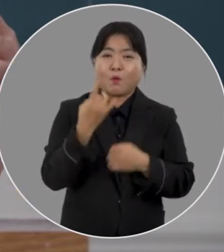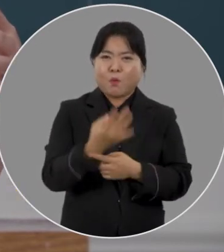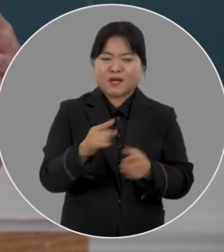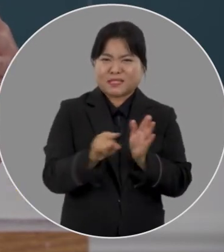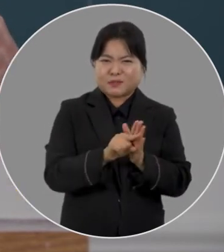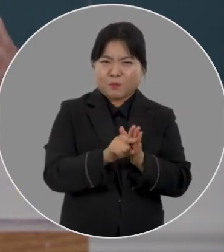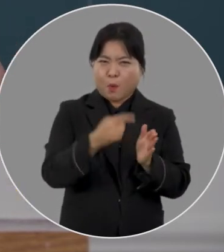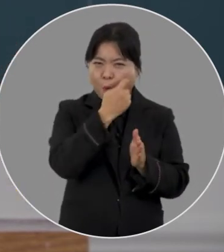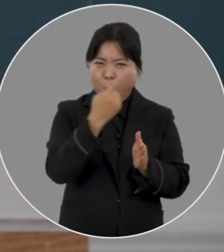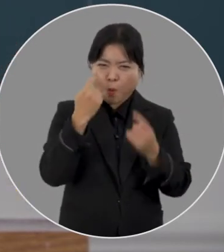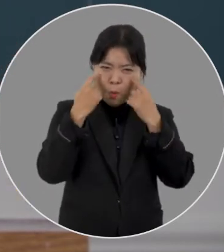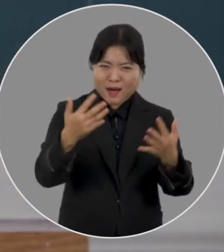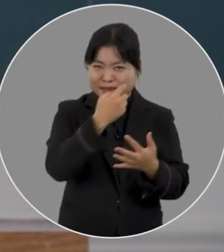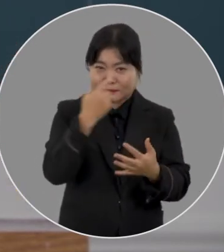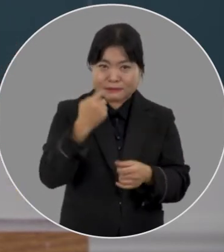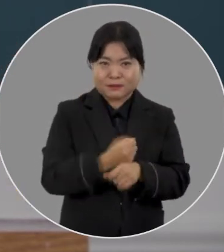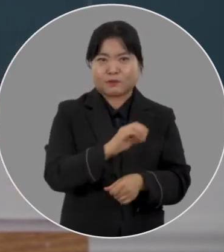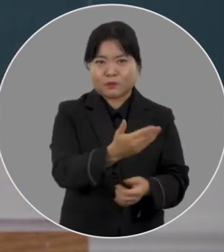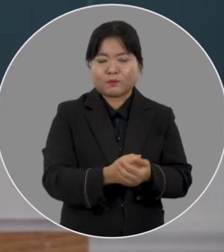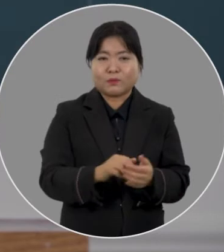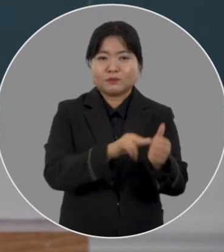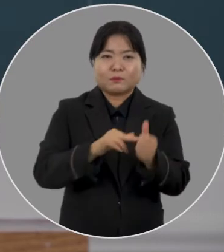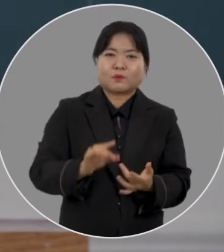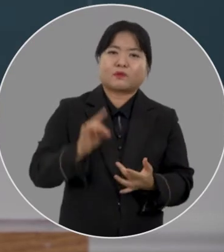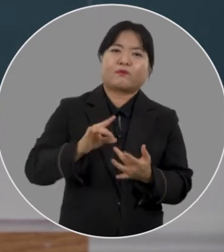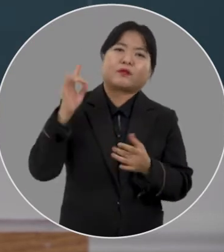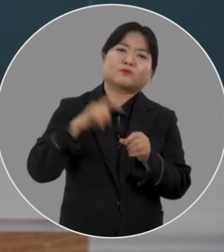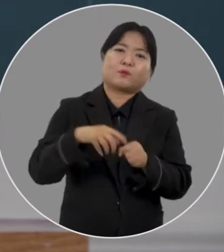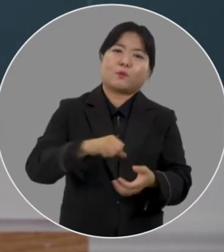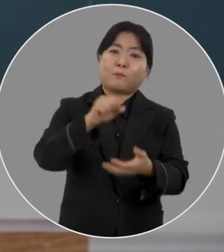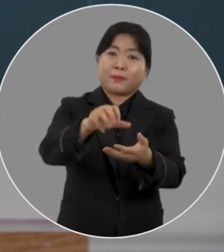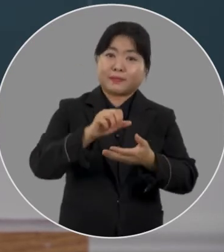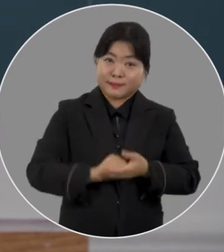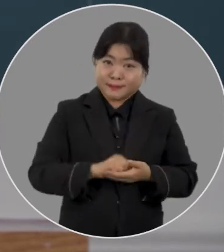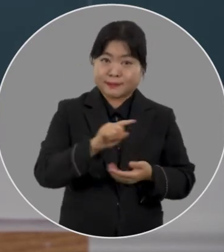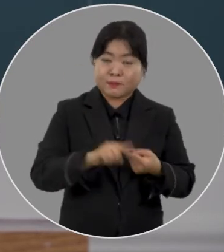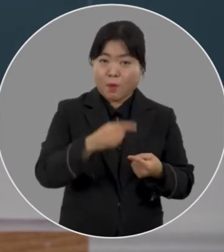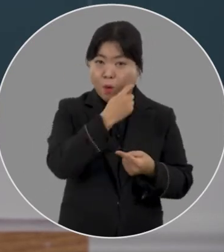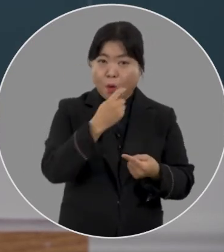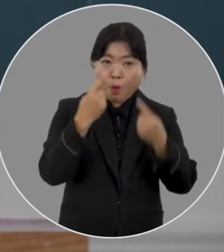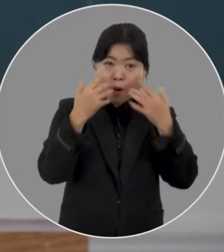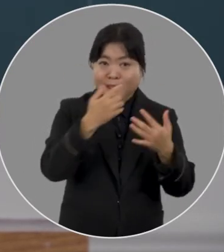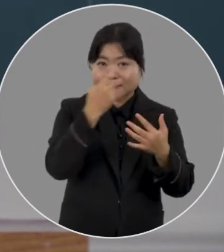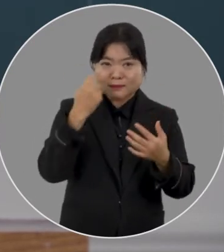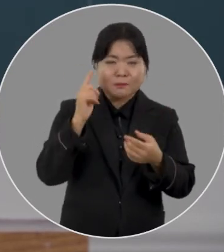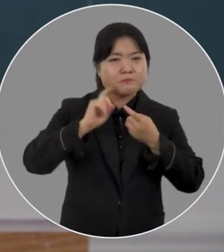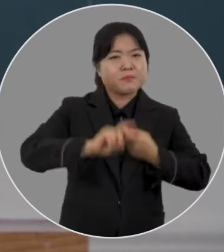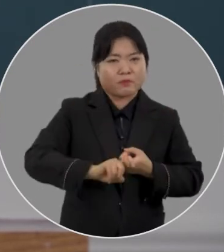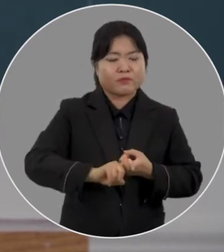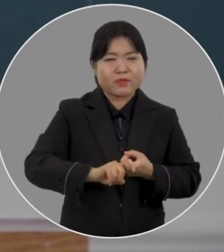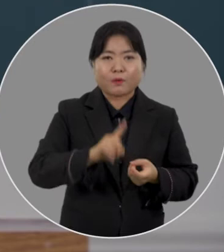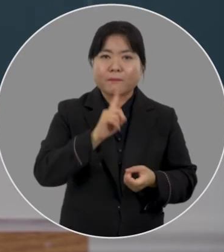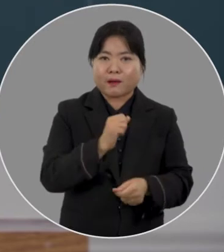신념을 확증하는 경향 그리고 정보를 선택적으로 이제 받아들이는 경향을 이제 확증 편향이라고 하는데요. 아마